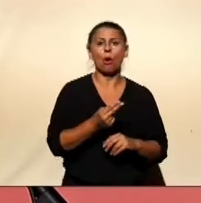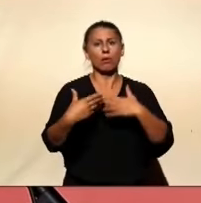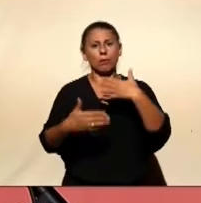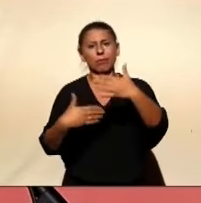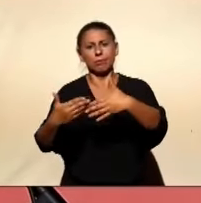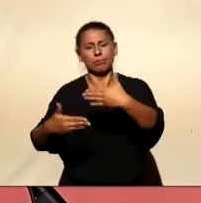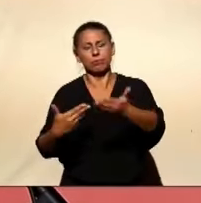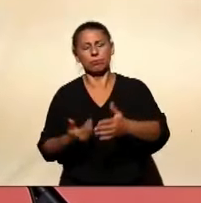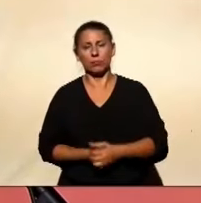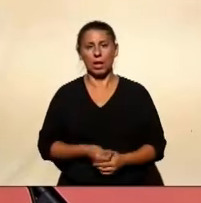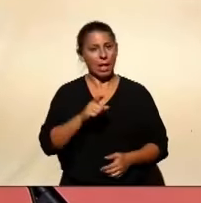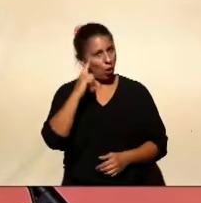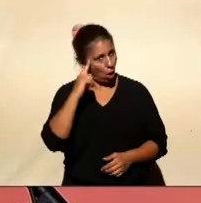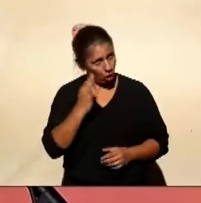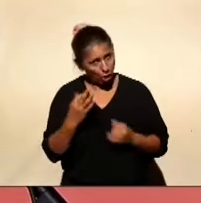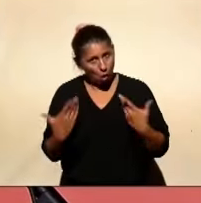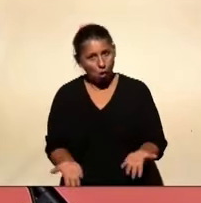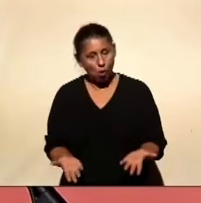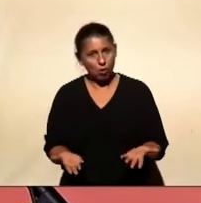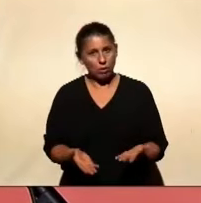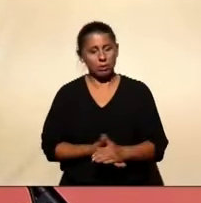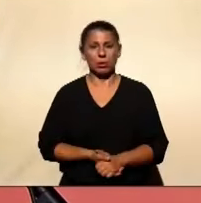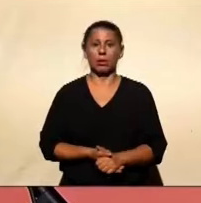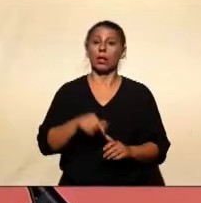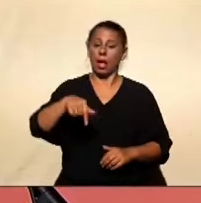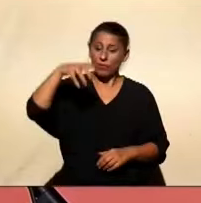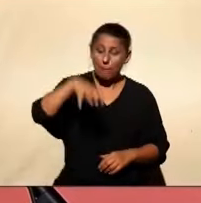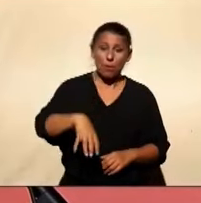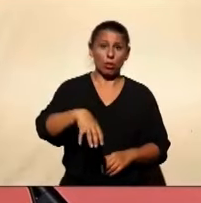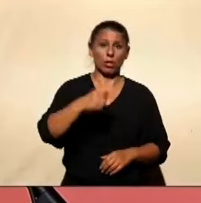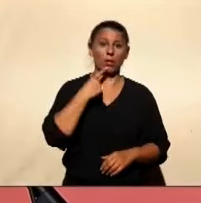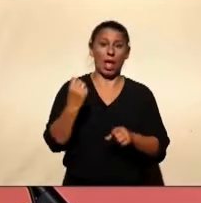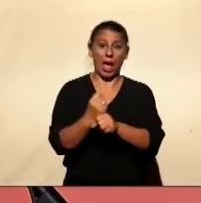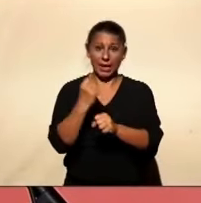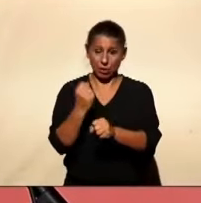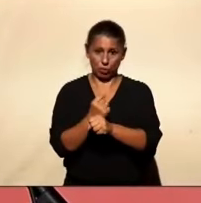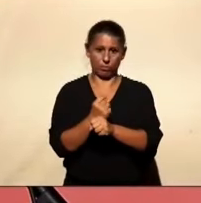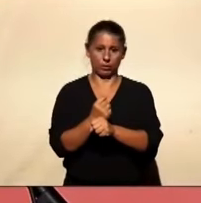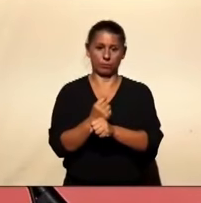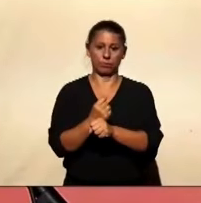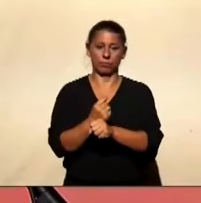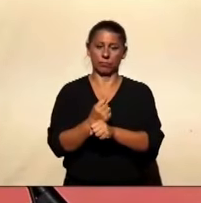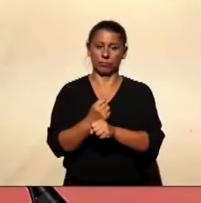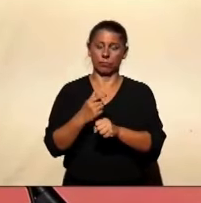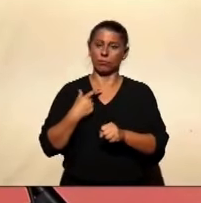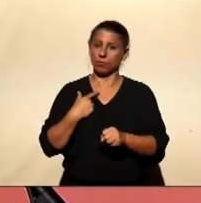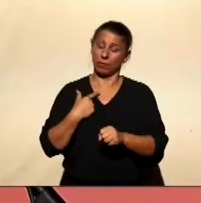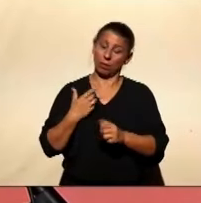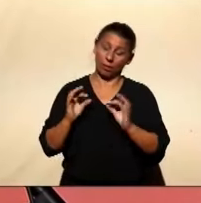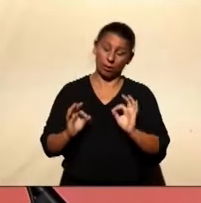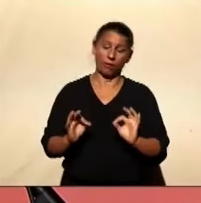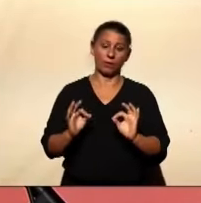λέγοντας. Είναι λογικό επίσης στην εποχή μας οι εργαζόμενοι και με τη βούλα